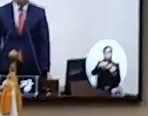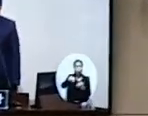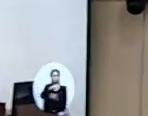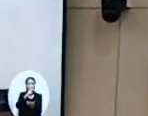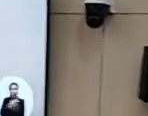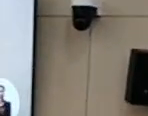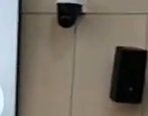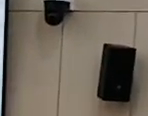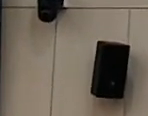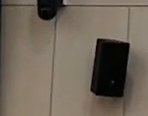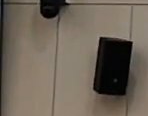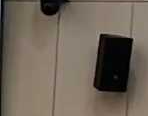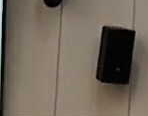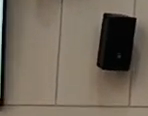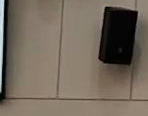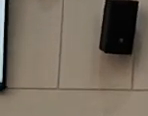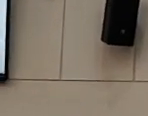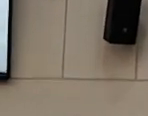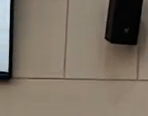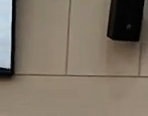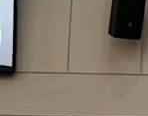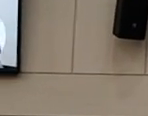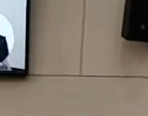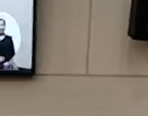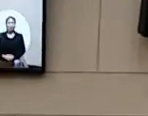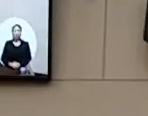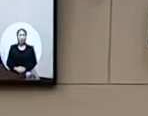운영조례안은 가결되었음을 선포합니다.